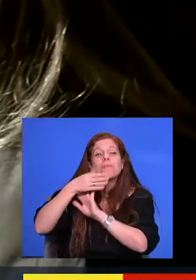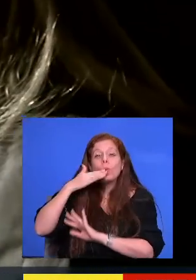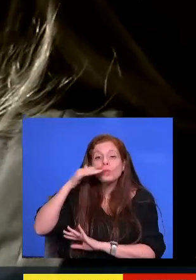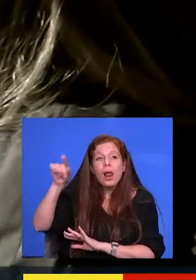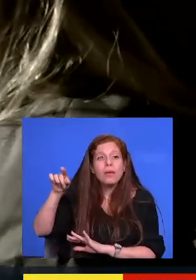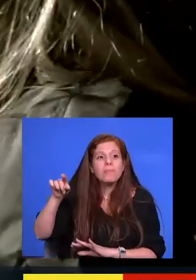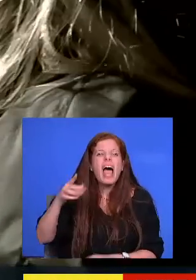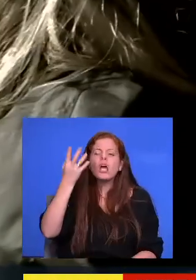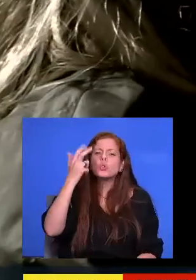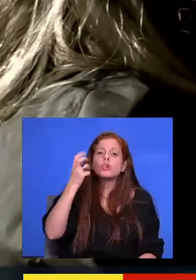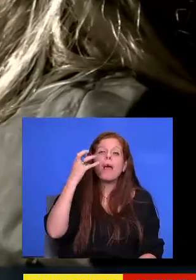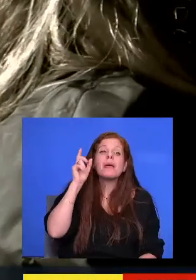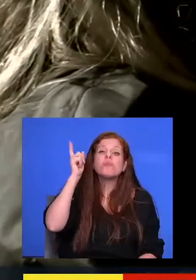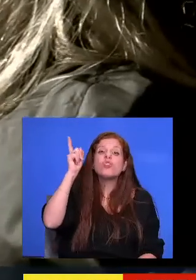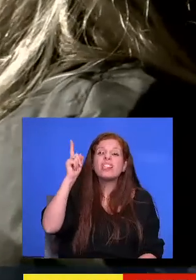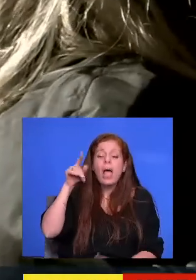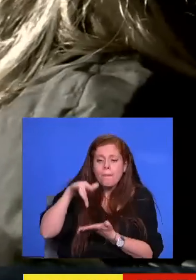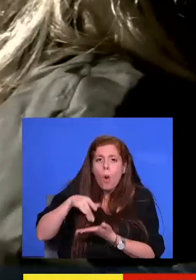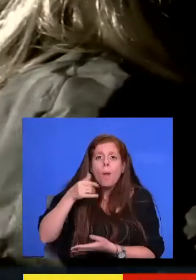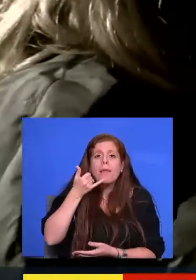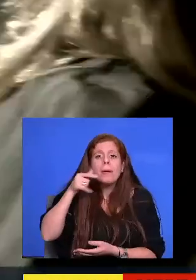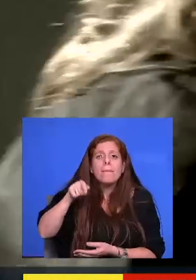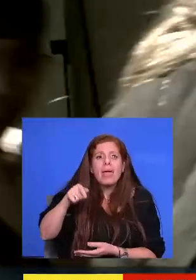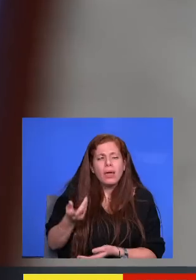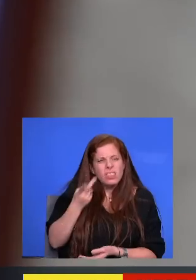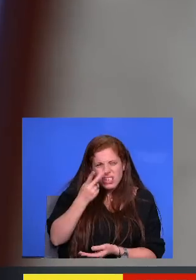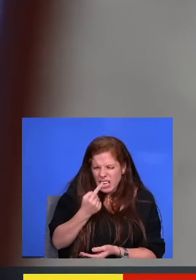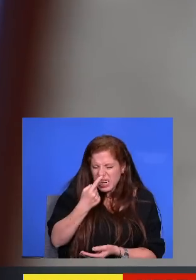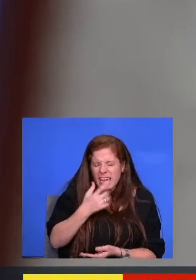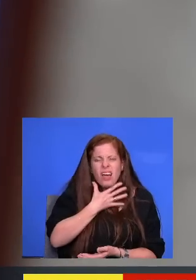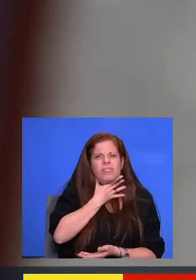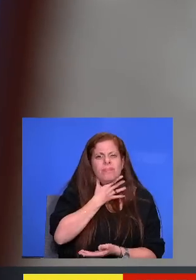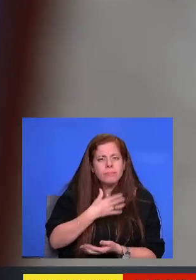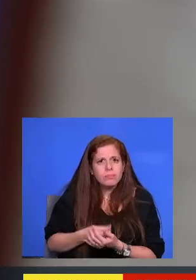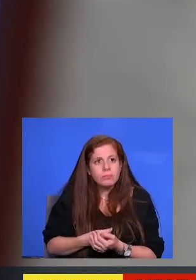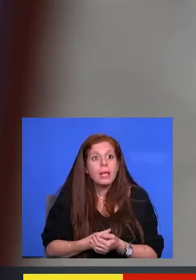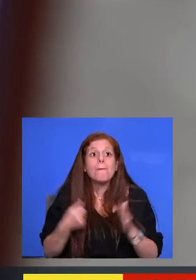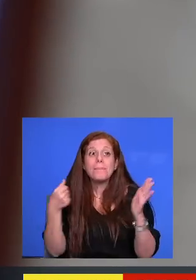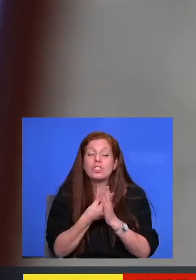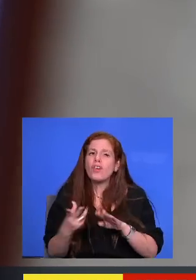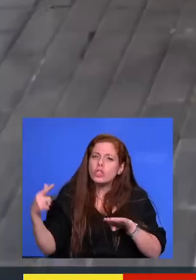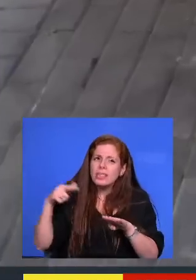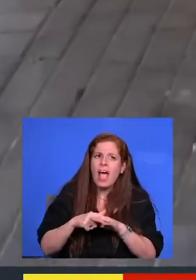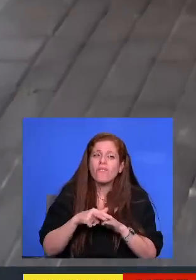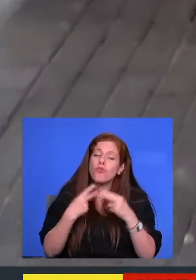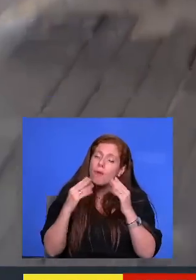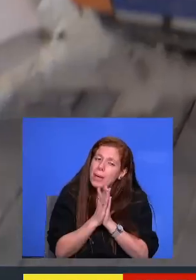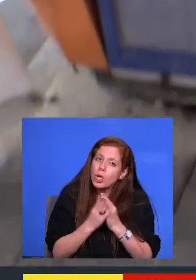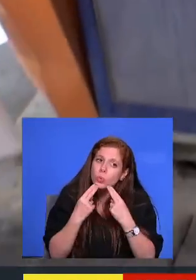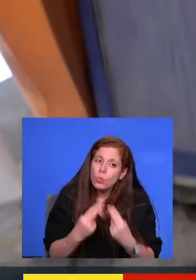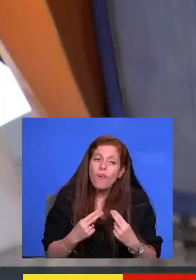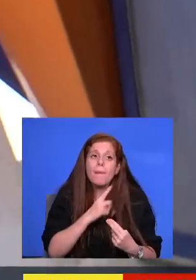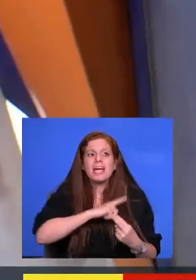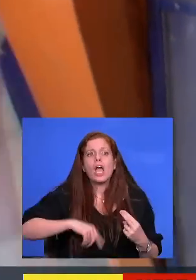עומד 40-30 שנה, מקום לפיפי, תראי ריח, סחנה. בסוף, אחרי שהתערבנו וביקשנו תגובה, בעיריית